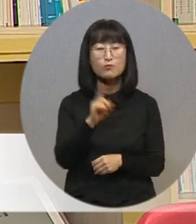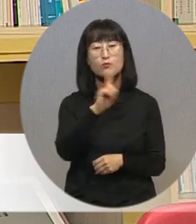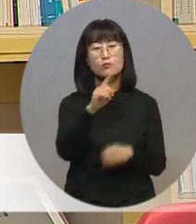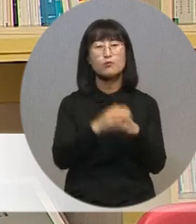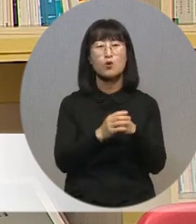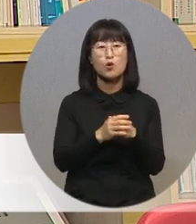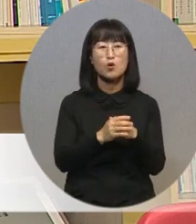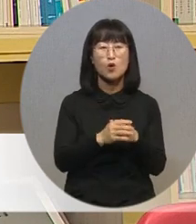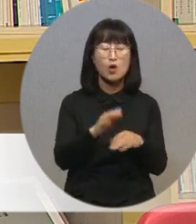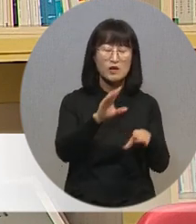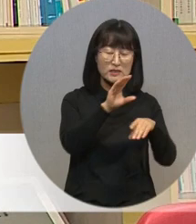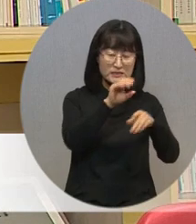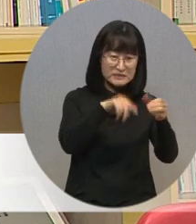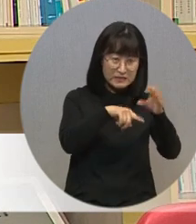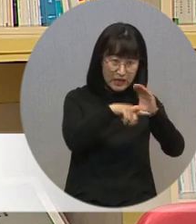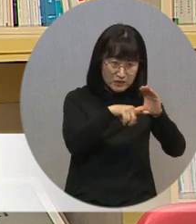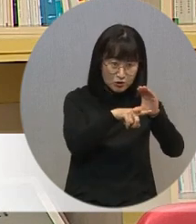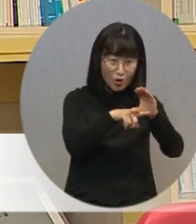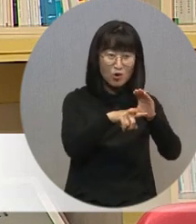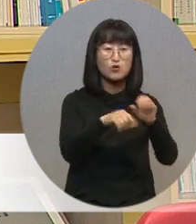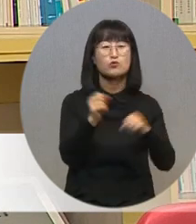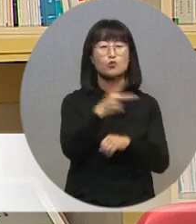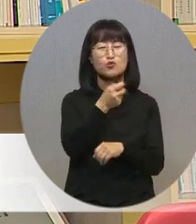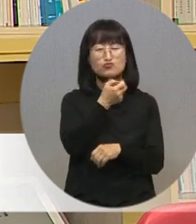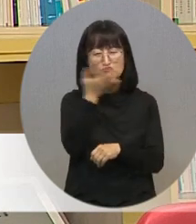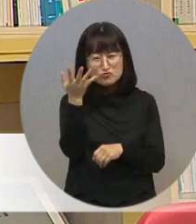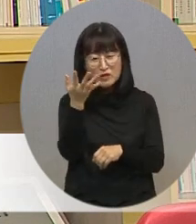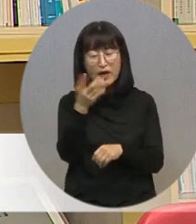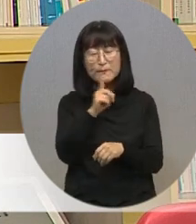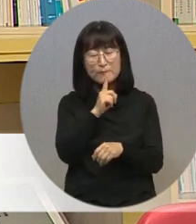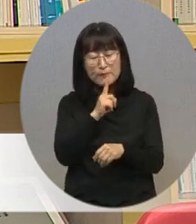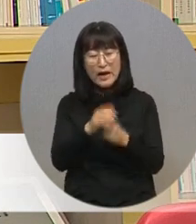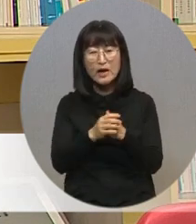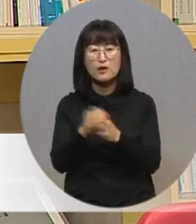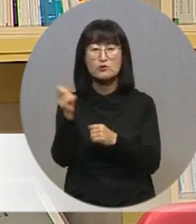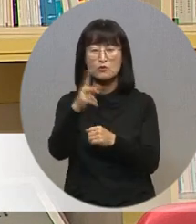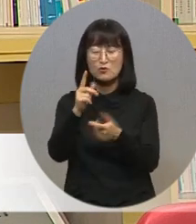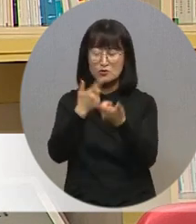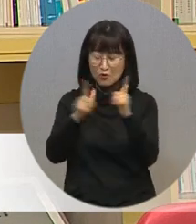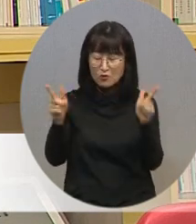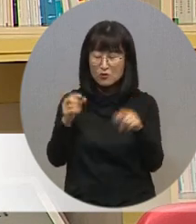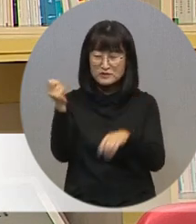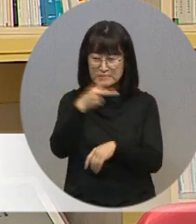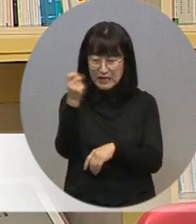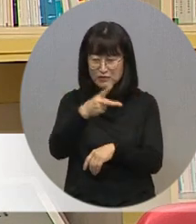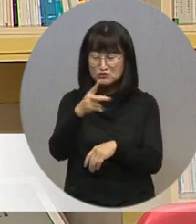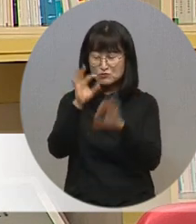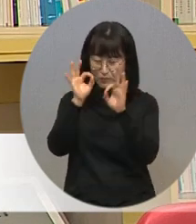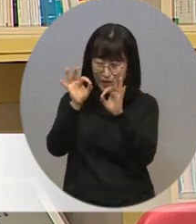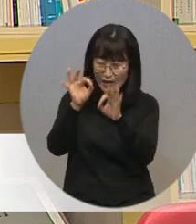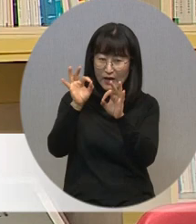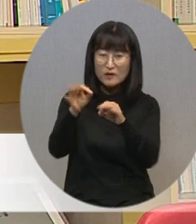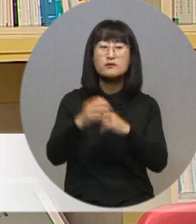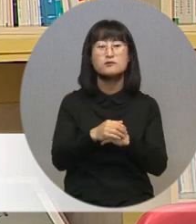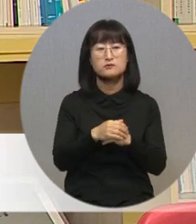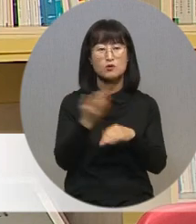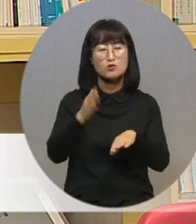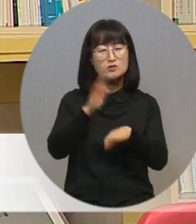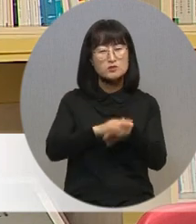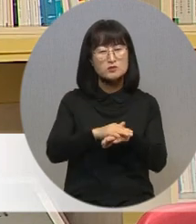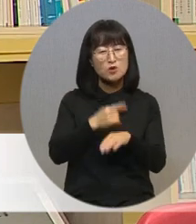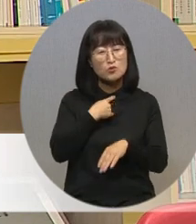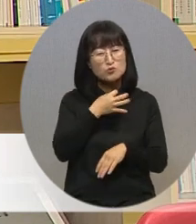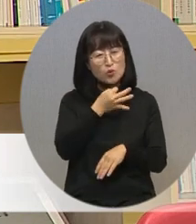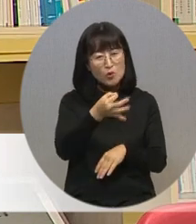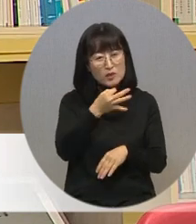우리말 사전, 국어 사전, 그다음에 유행어 뭐 이런 것들을 자주 들여다보면서 직접